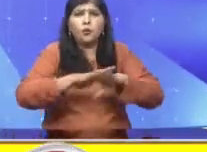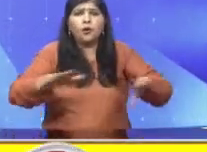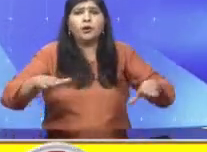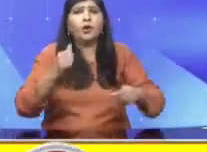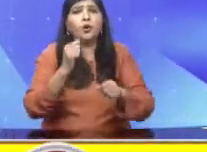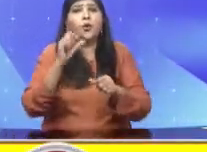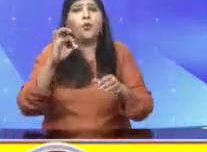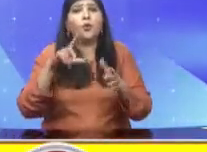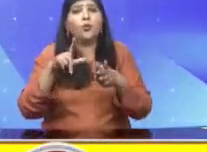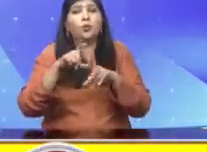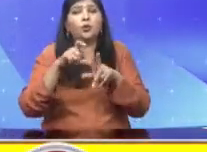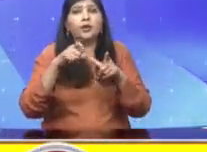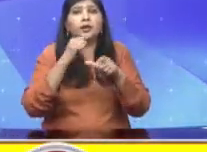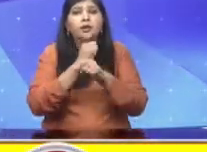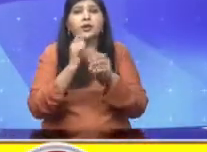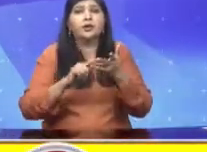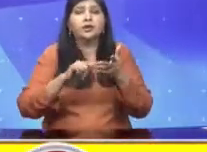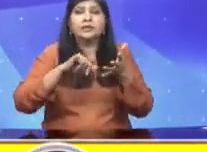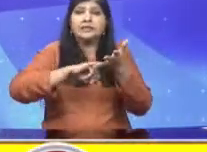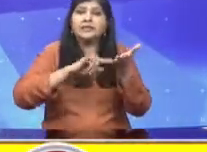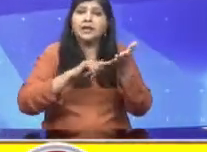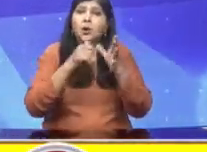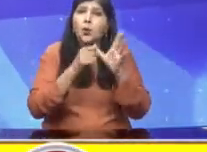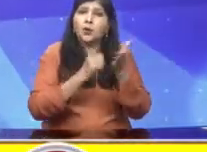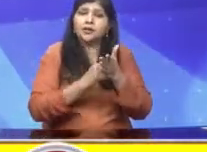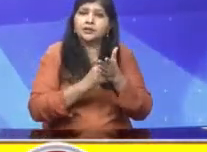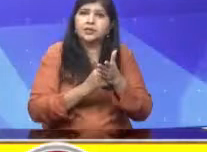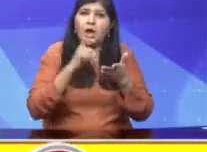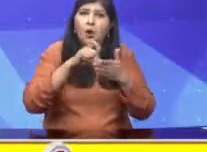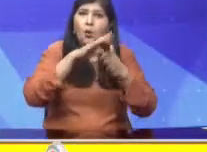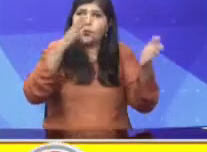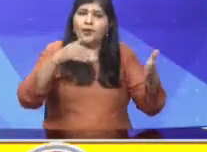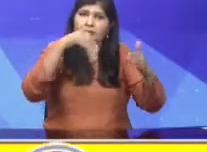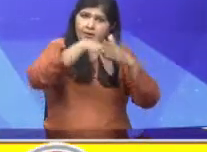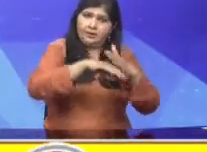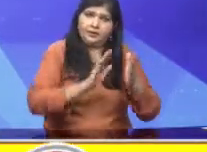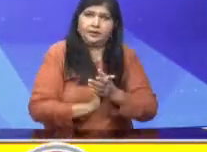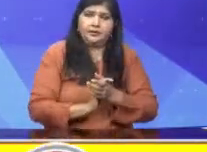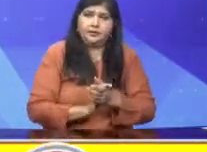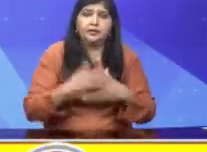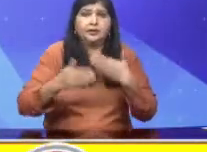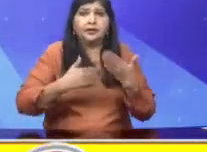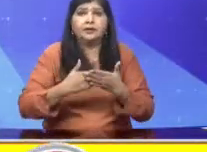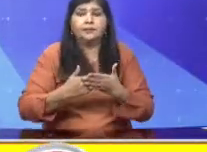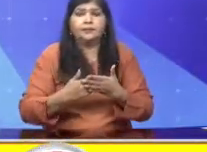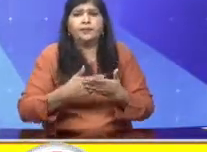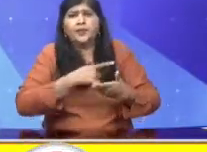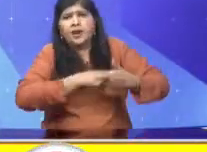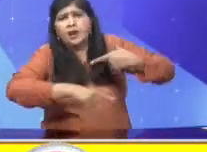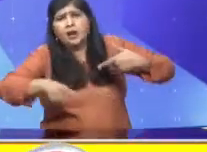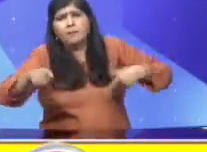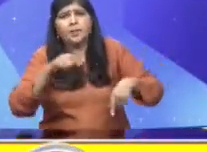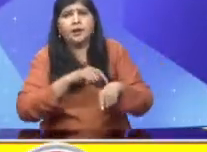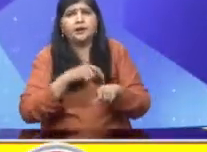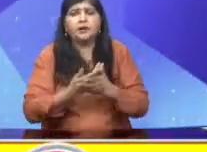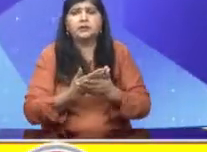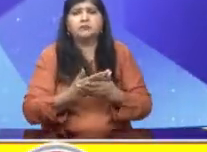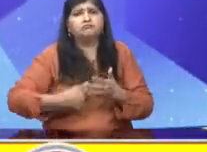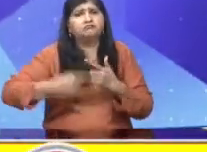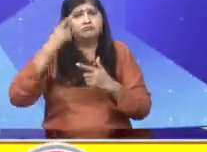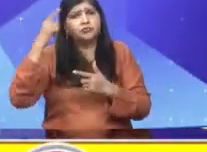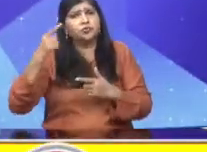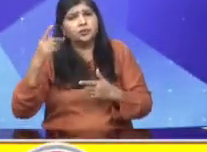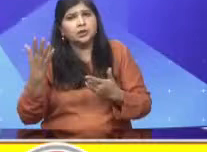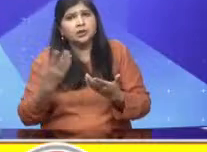गोवा के सैंट ऑगस्टिनियन कॉन्वेंट पे रखा गया था। लेकिन लंबे समय तक ये हमाना